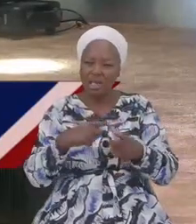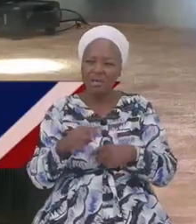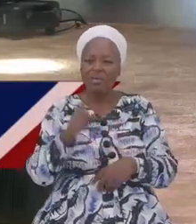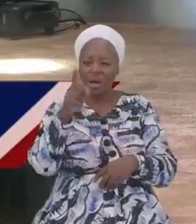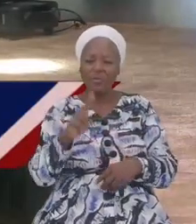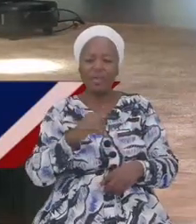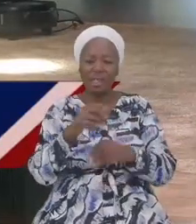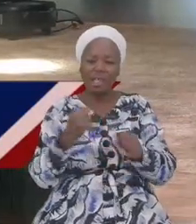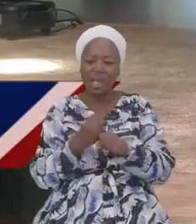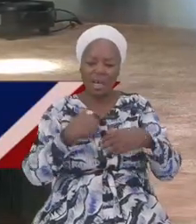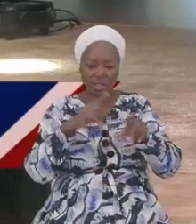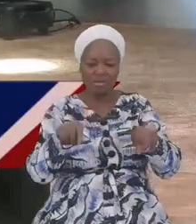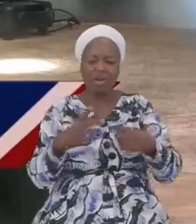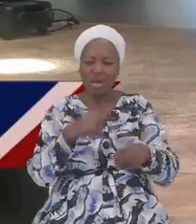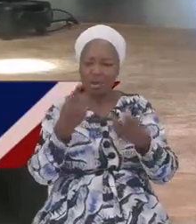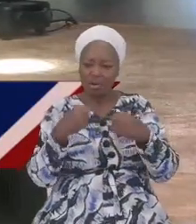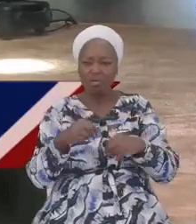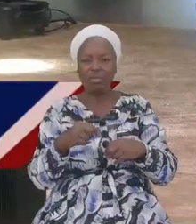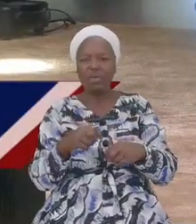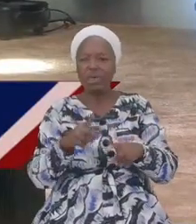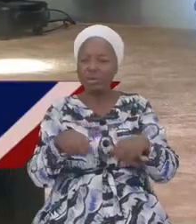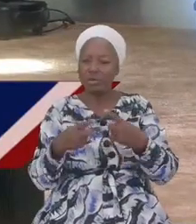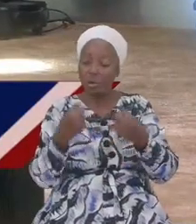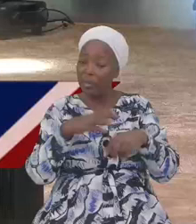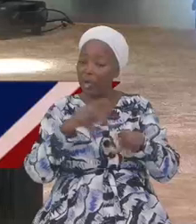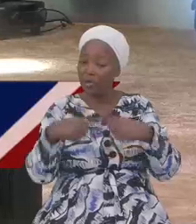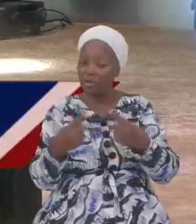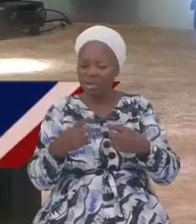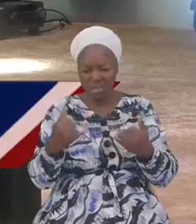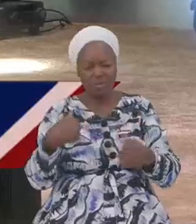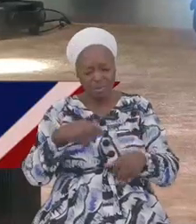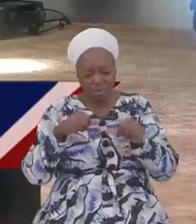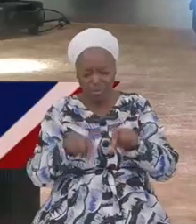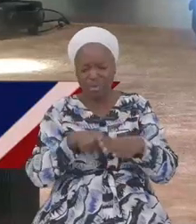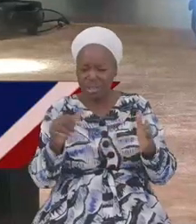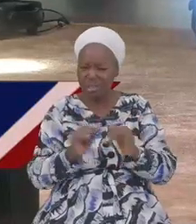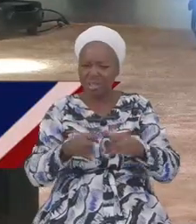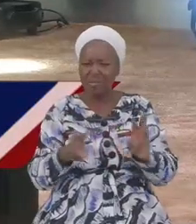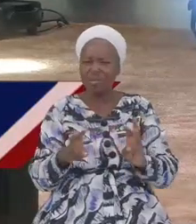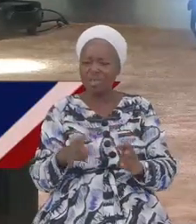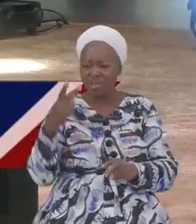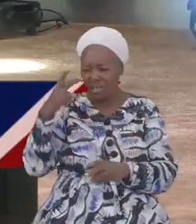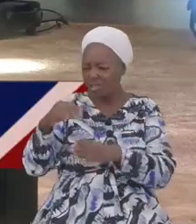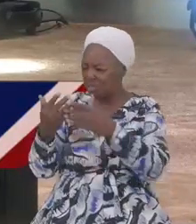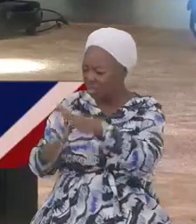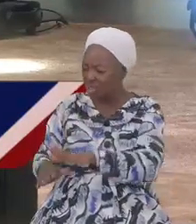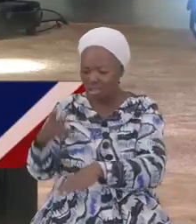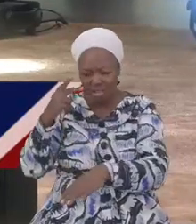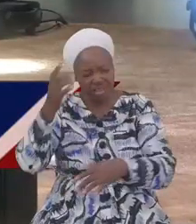nous sommes toujours comme ça. Regardez la famine, regardez la souffrance, regardez, considérez les maladies